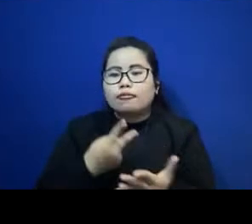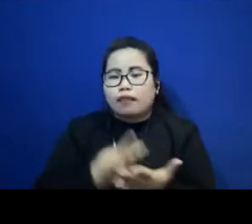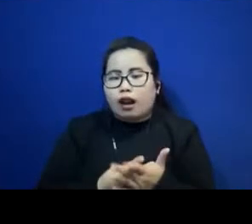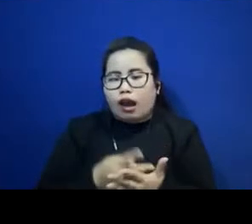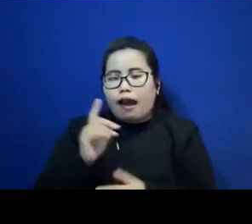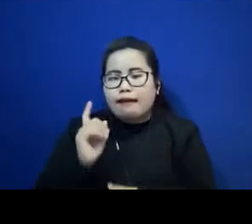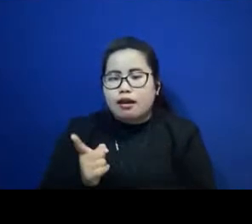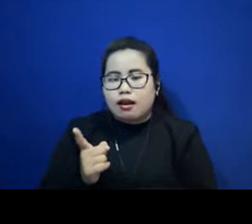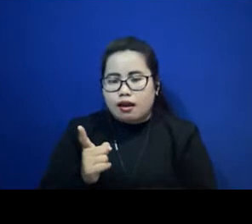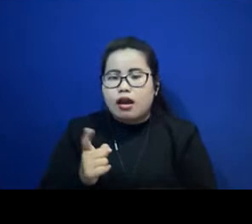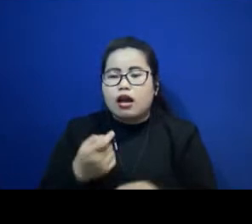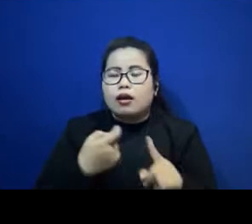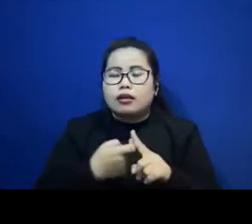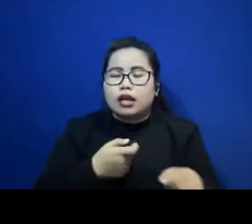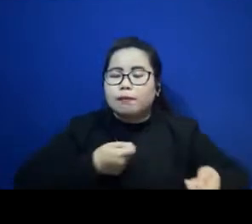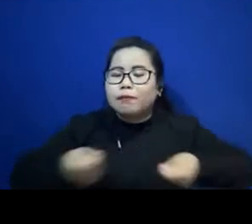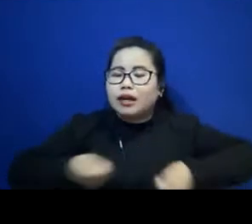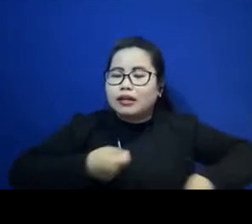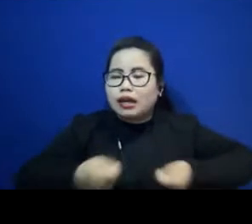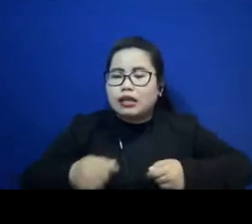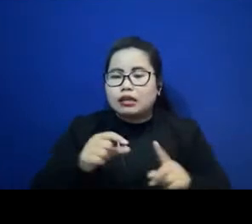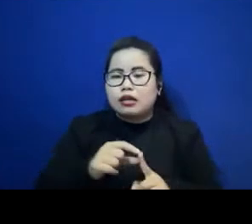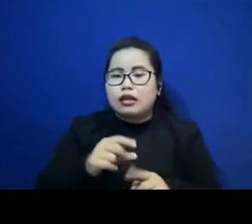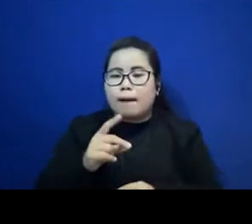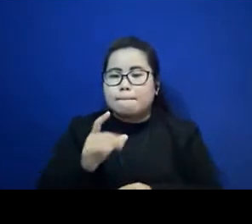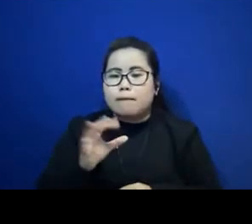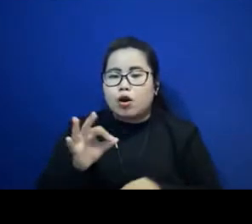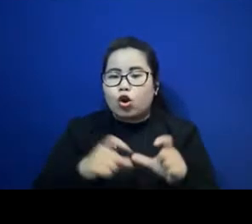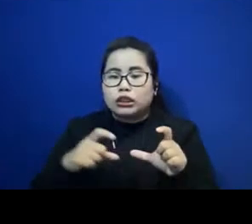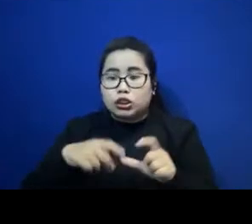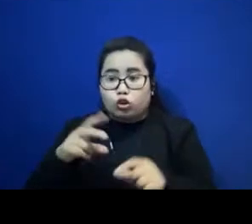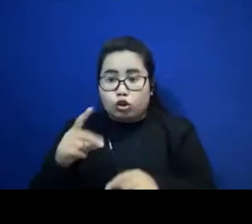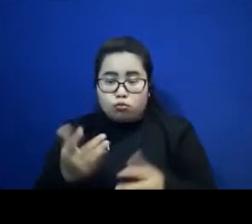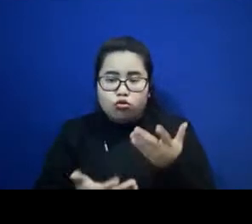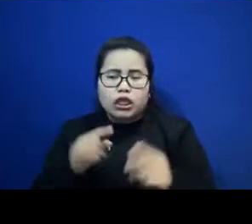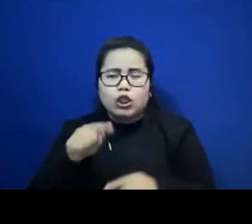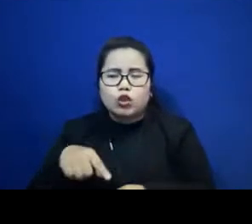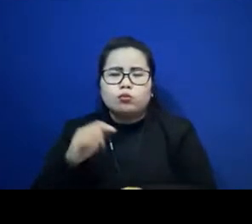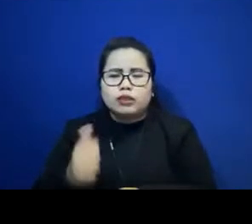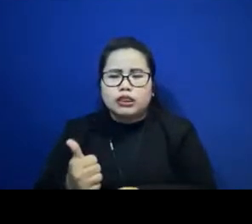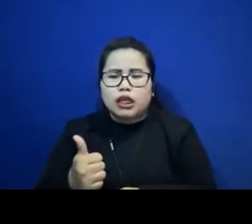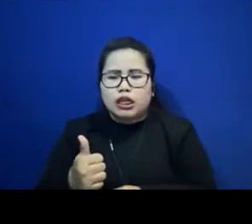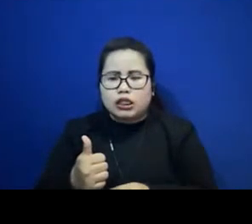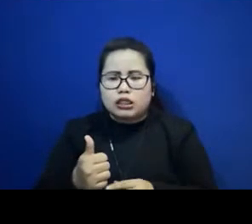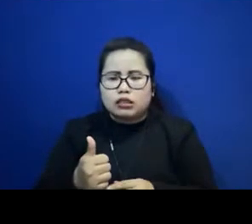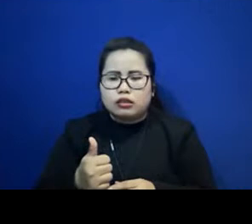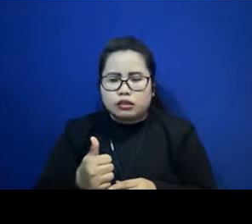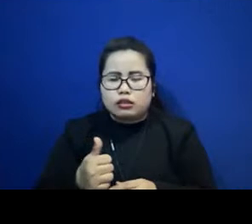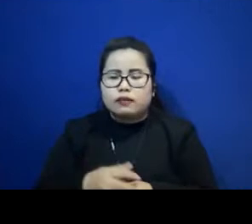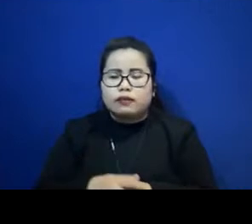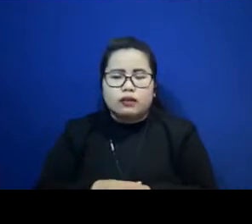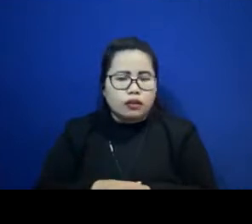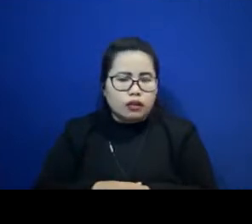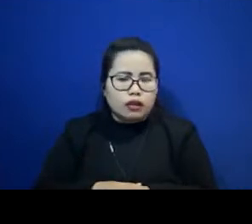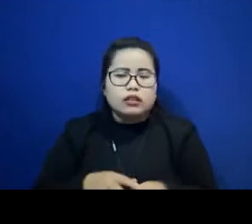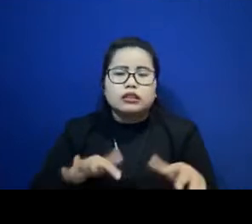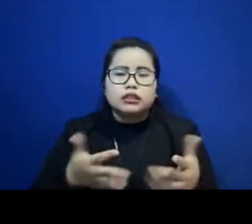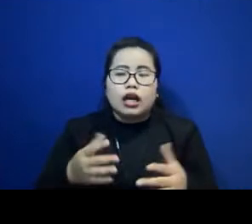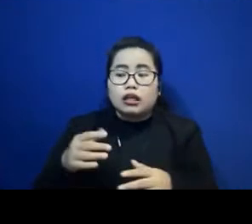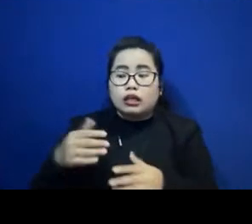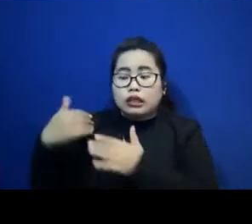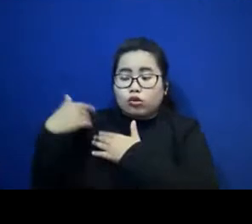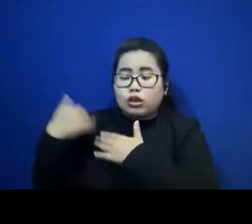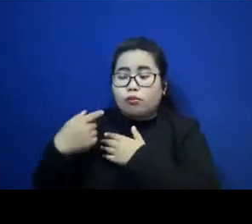antara menjalani dengan prosesor ephorbia bisa diri kenakan kalau begini kan ya yang bertanggung Jakarta